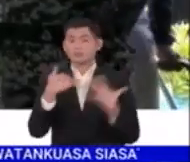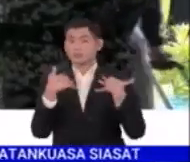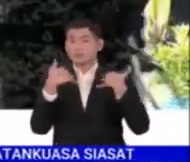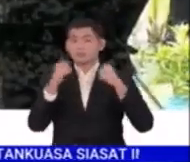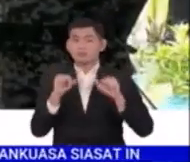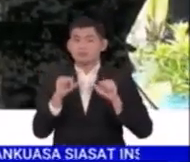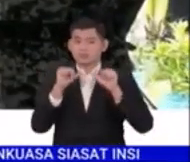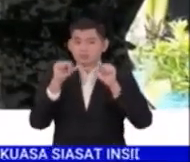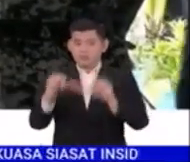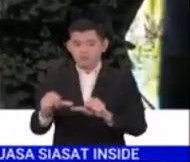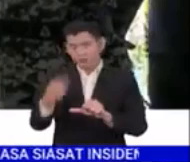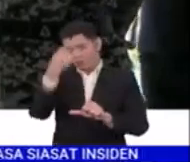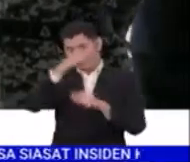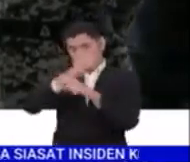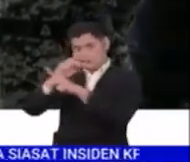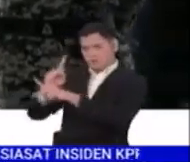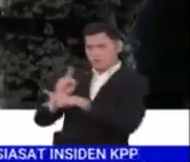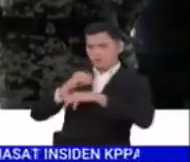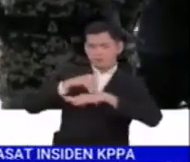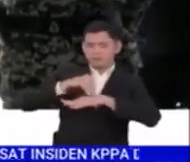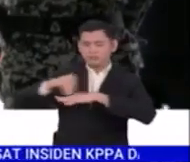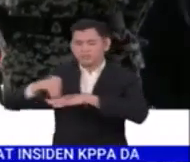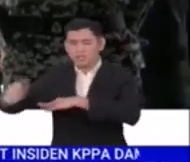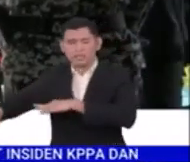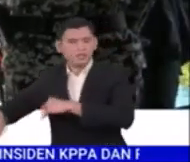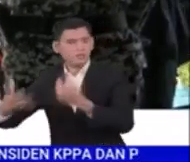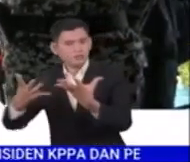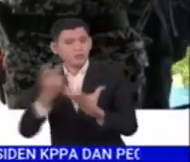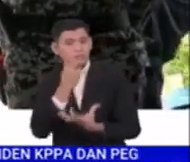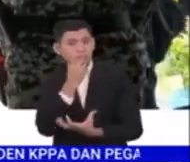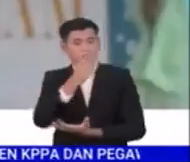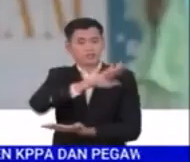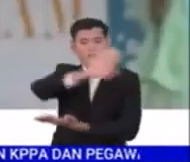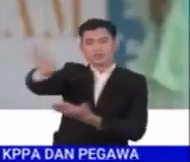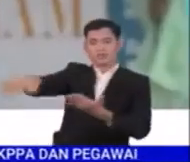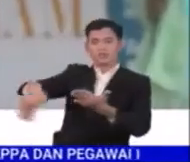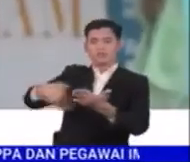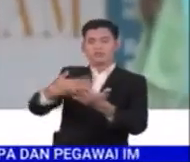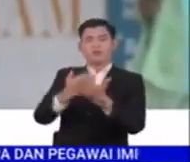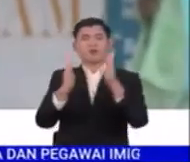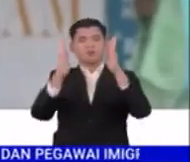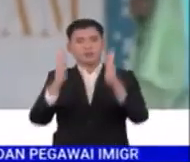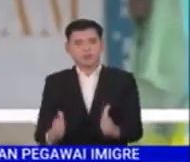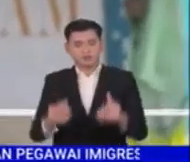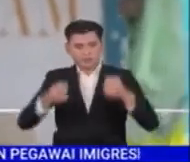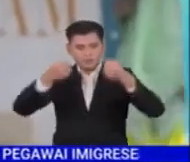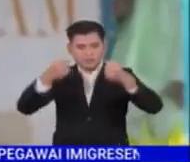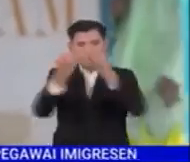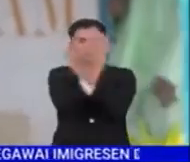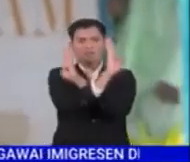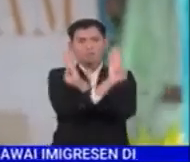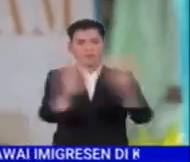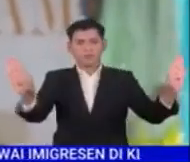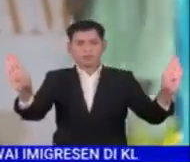diteruskan pagi mengawal jangkitan dan memastikan ke semua penghuni bebas coffee 19